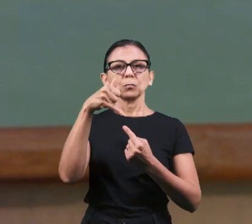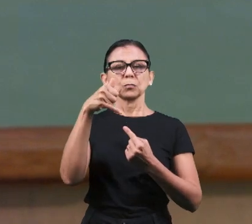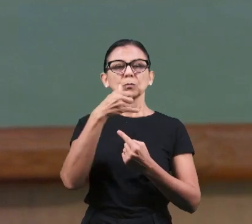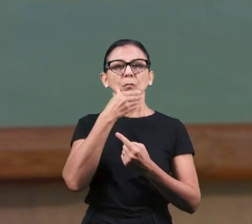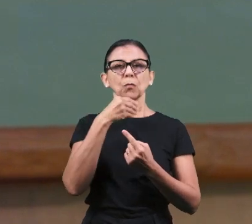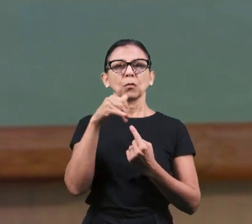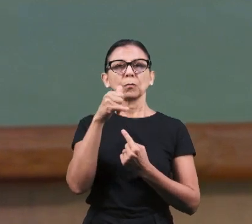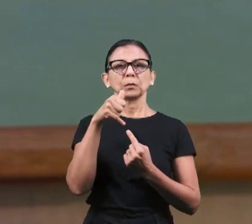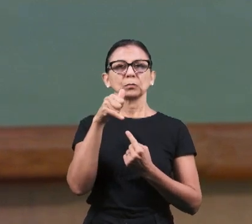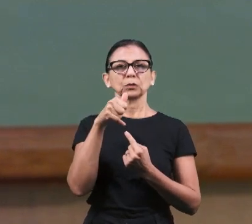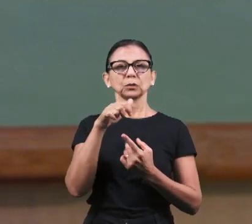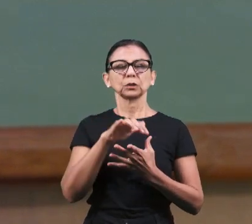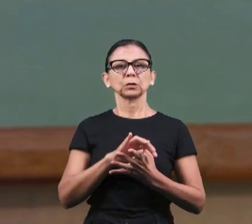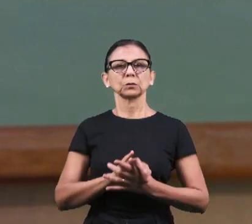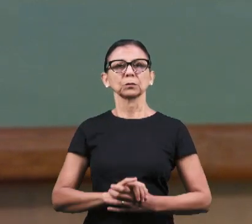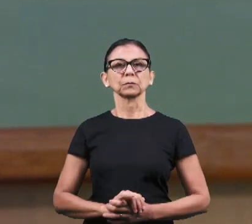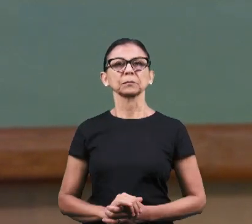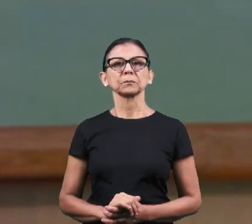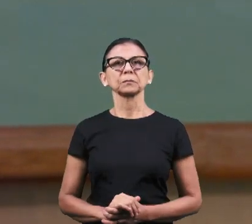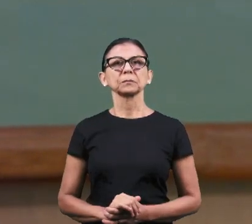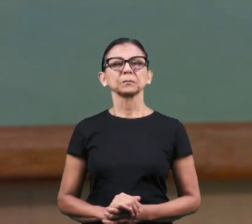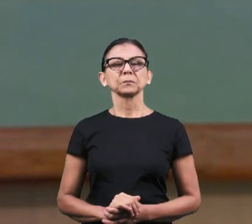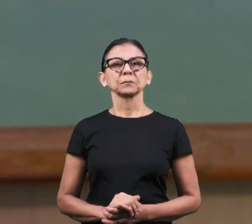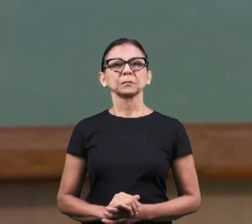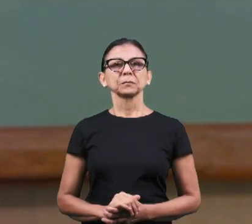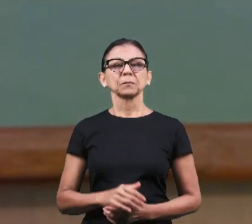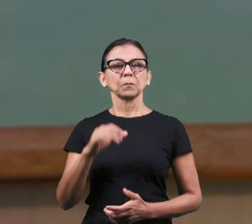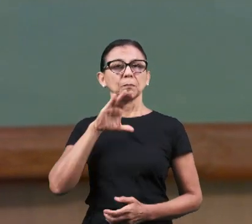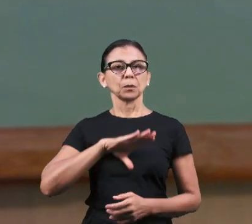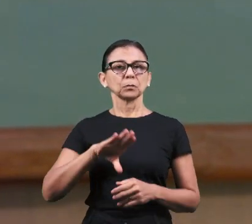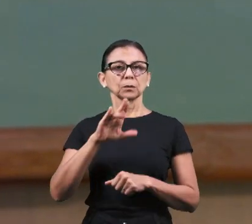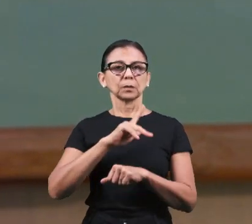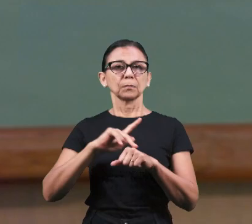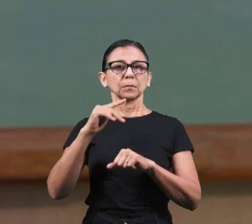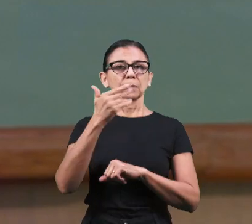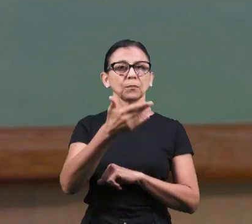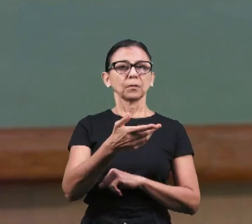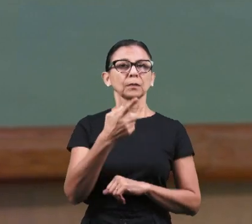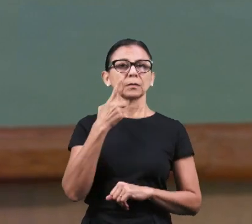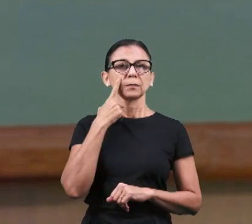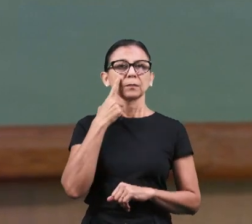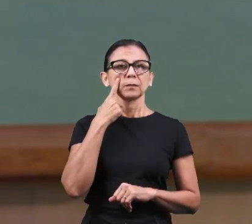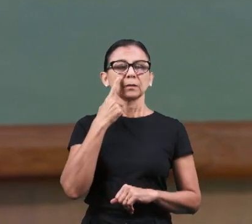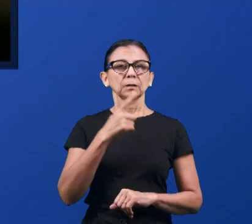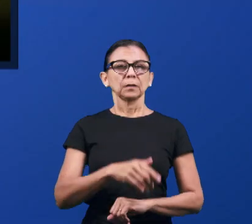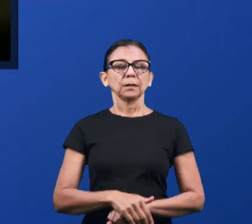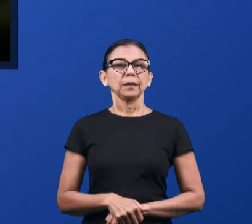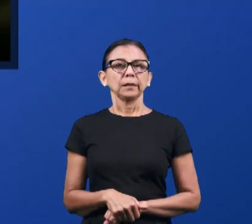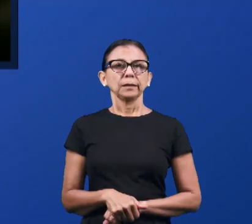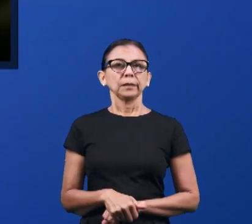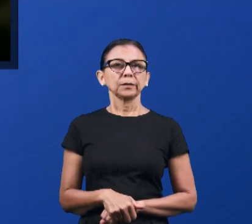Gonçalves, récemment a été appelé pour le ministère récemment. Il est de l'église de Porto.